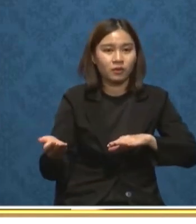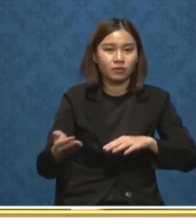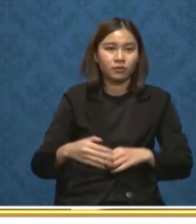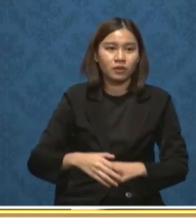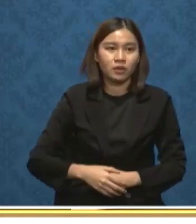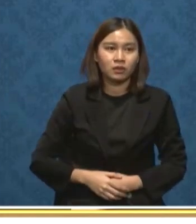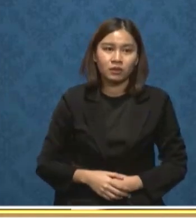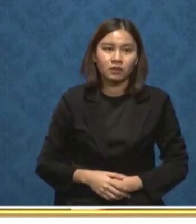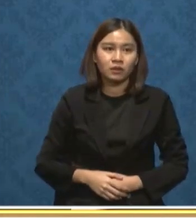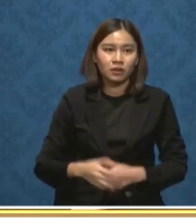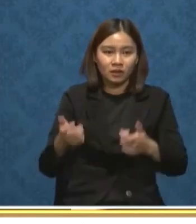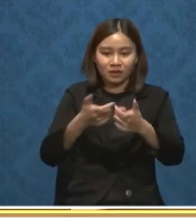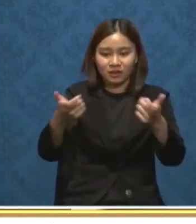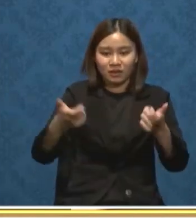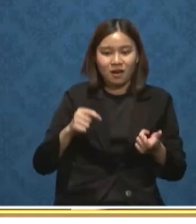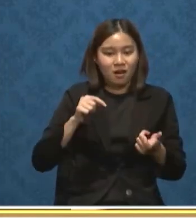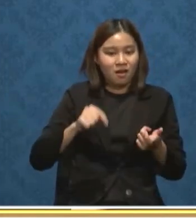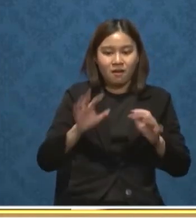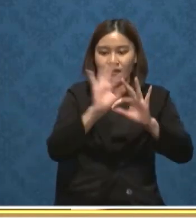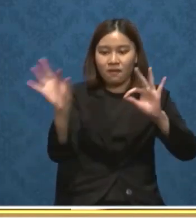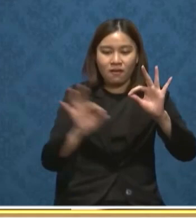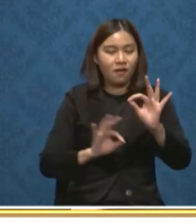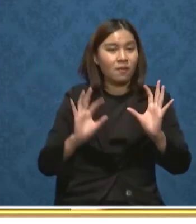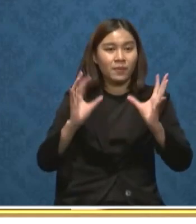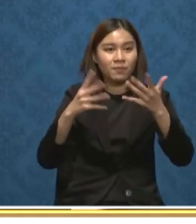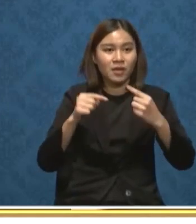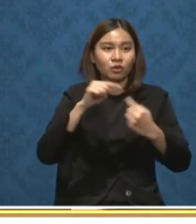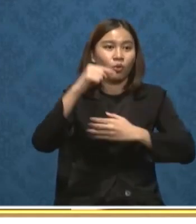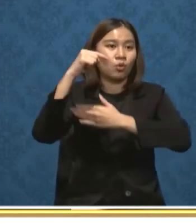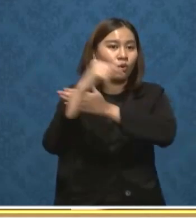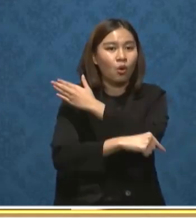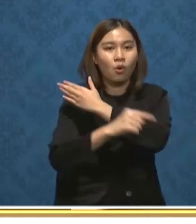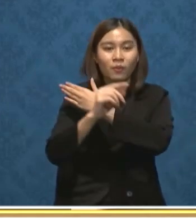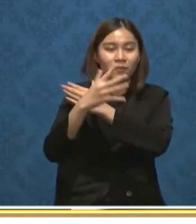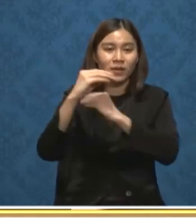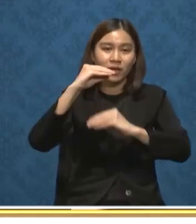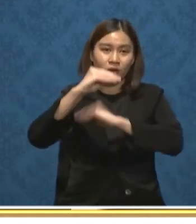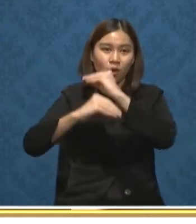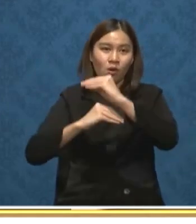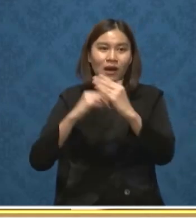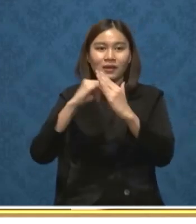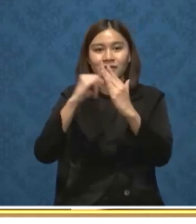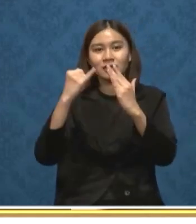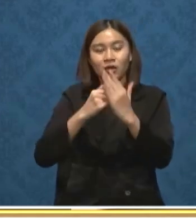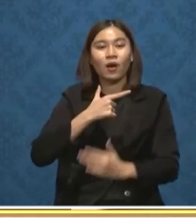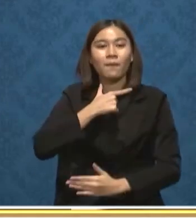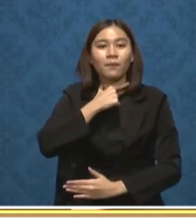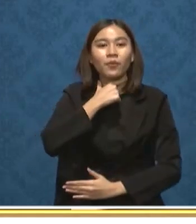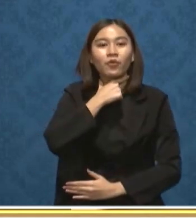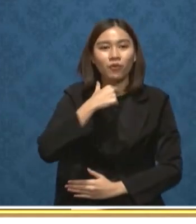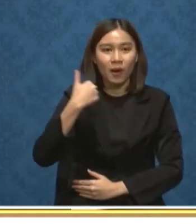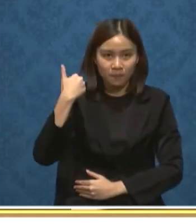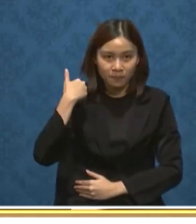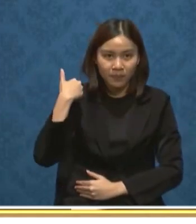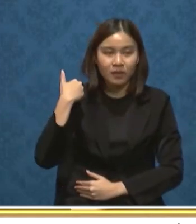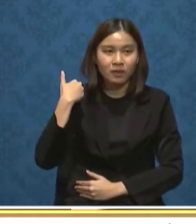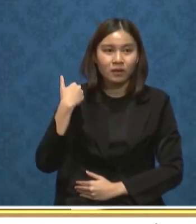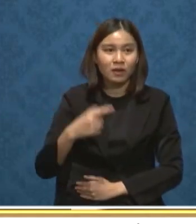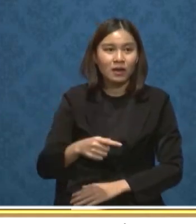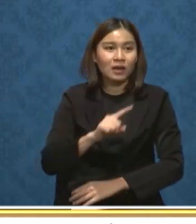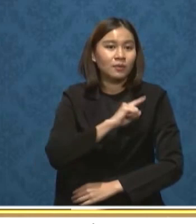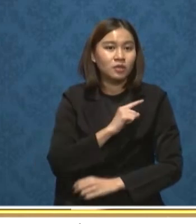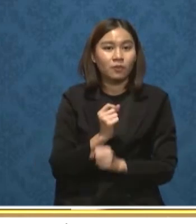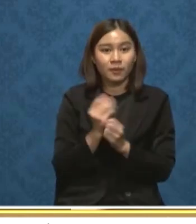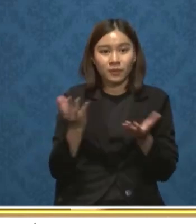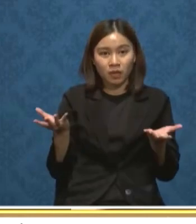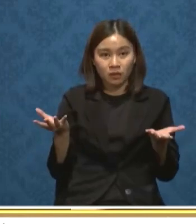ถมในลายงานยัไม่พูดถึงกรณีการคุดจัลิตโครงการที่จัหวแม่ห้องสอนด้วยนะครับรัอชอบโดย